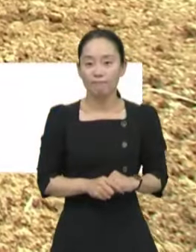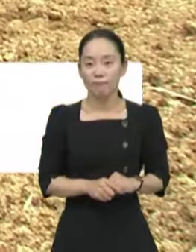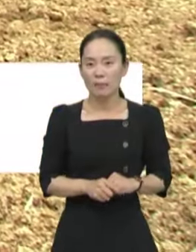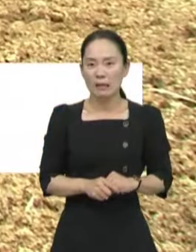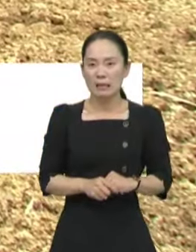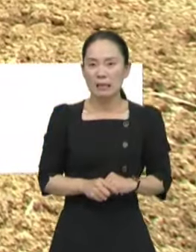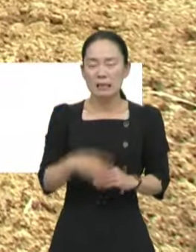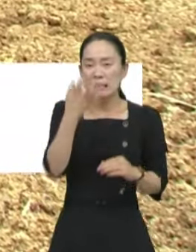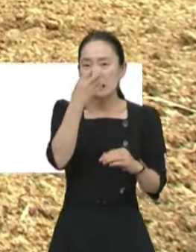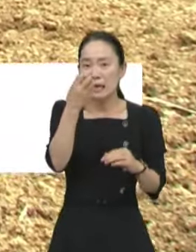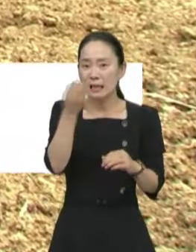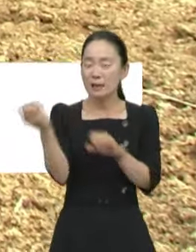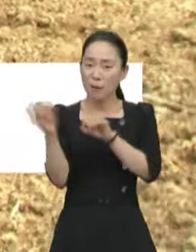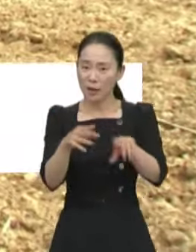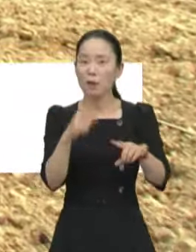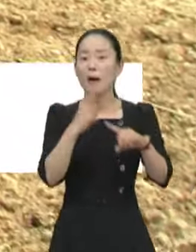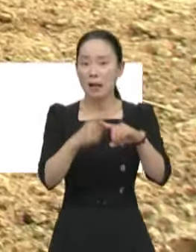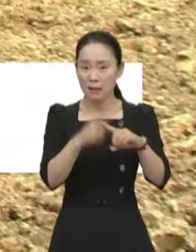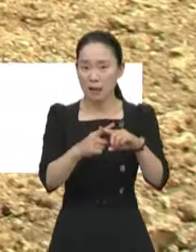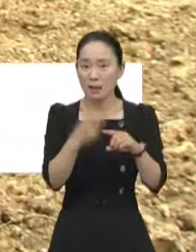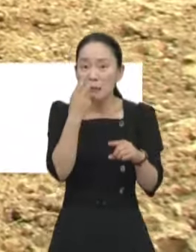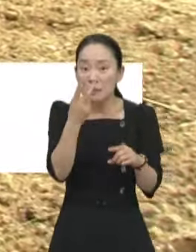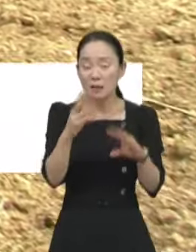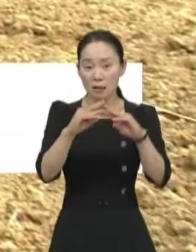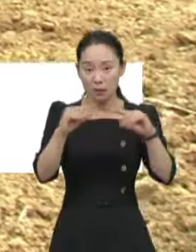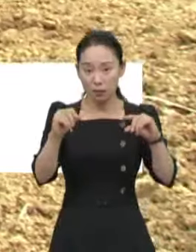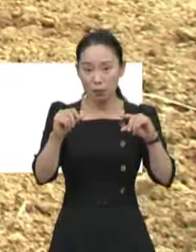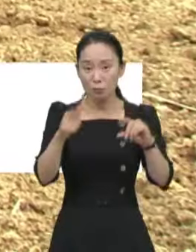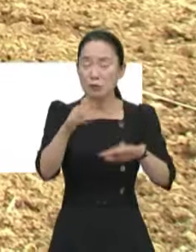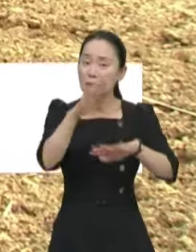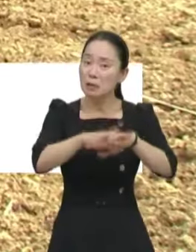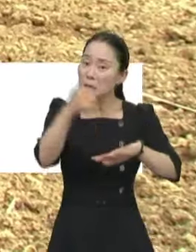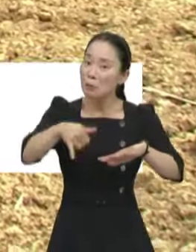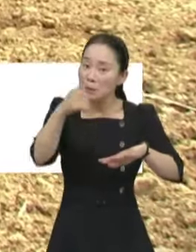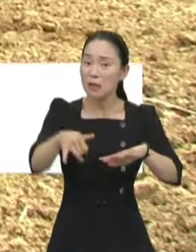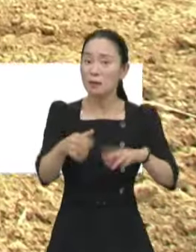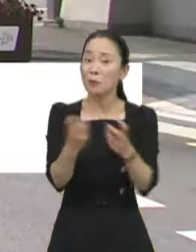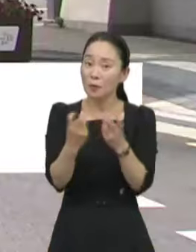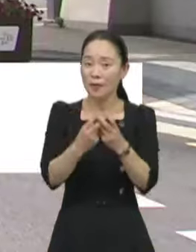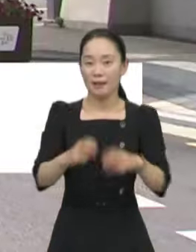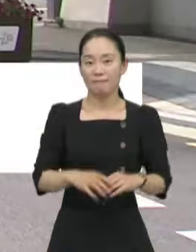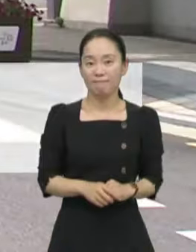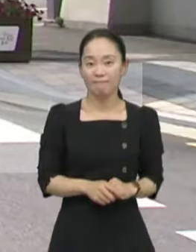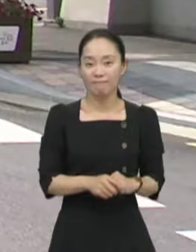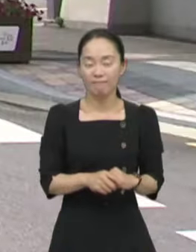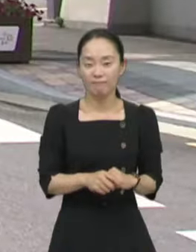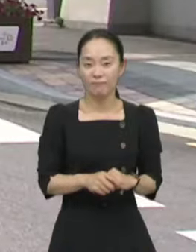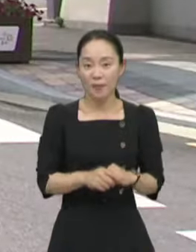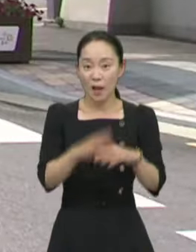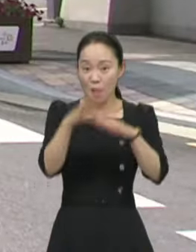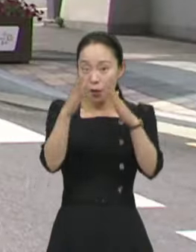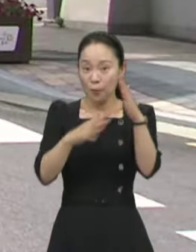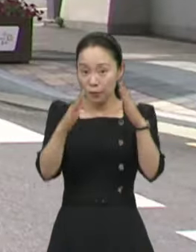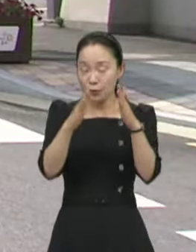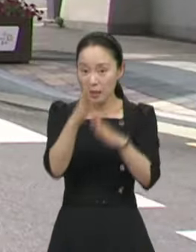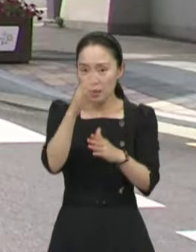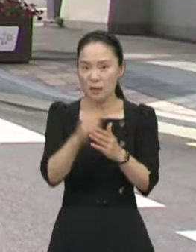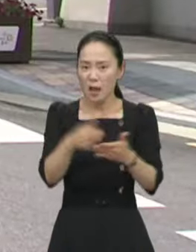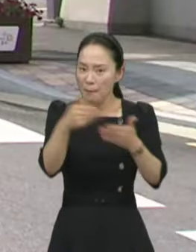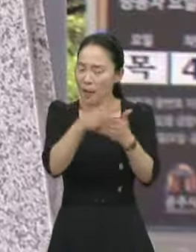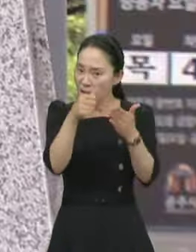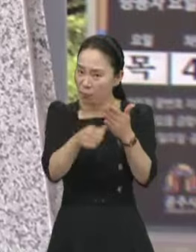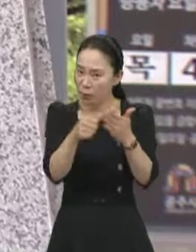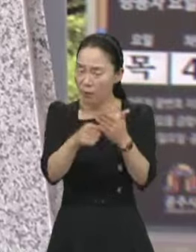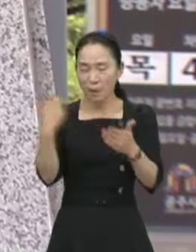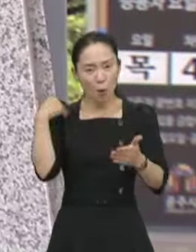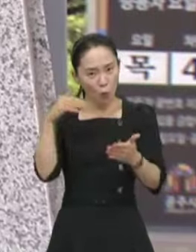갖다 버린 거 아니에요. 냄새나는 흙으로 내버려 무슨 농사를 해먹고 그러겠어. 공주시는 폐기물이어야